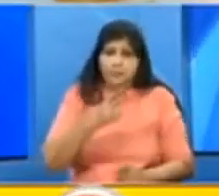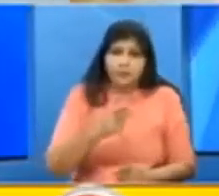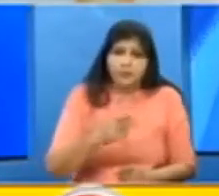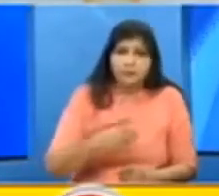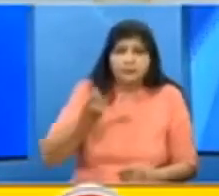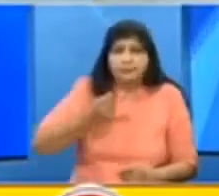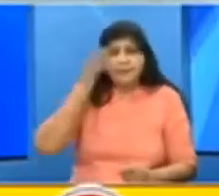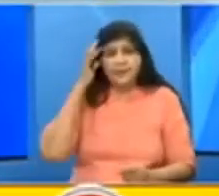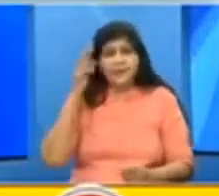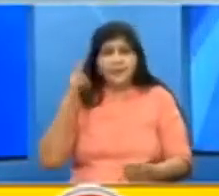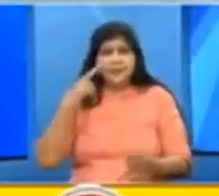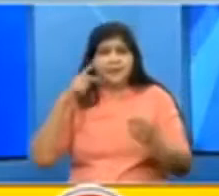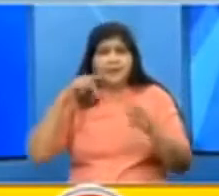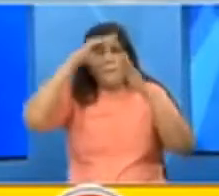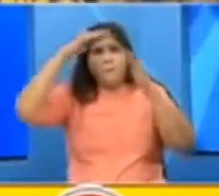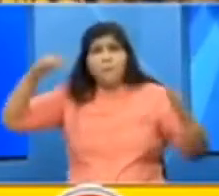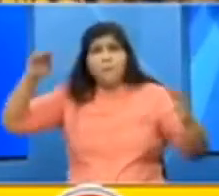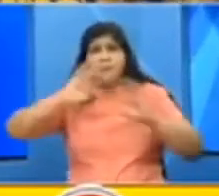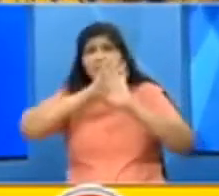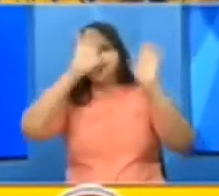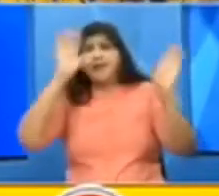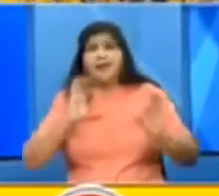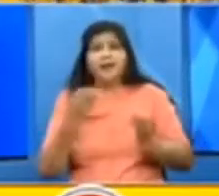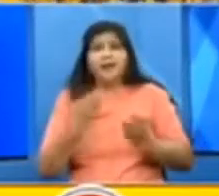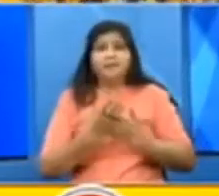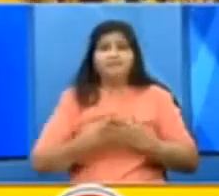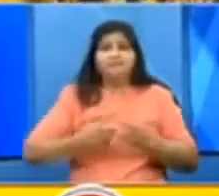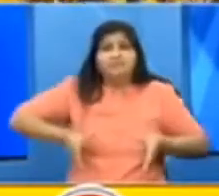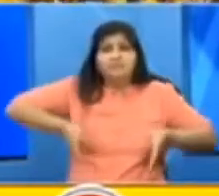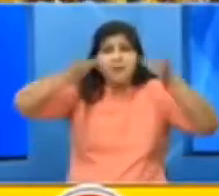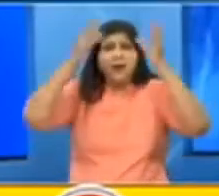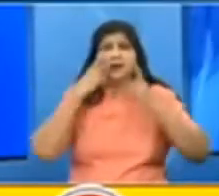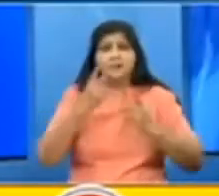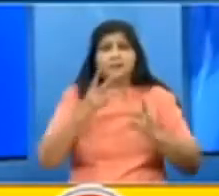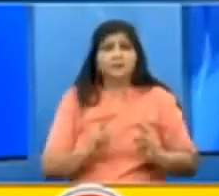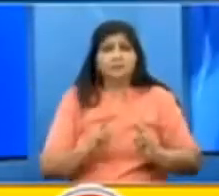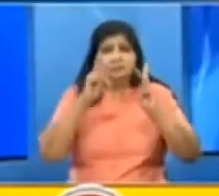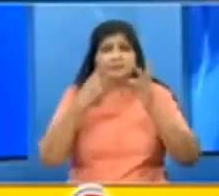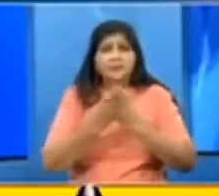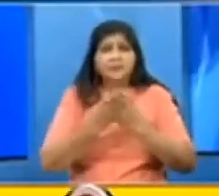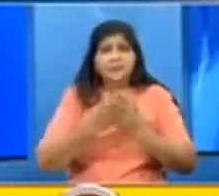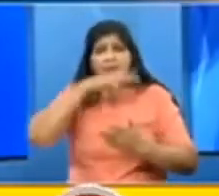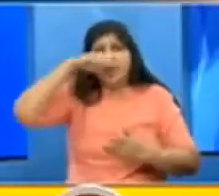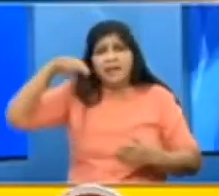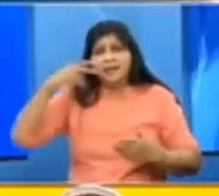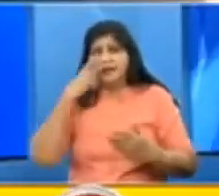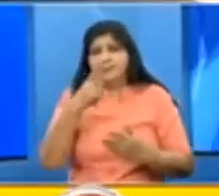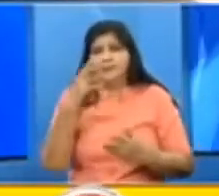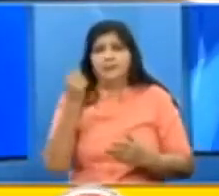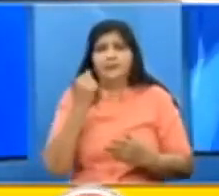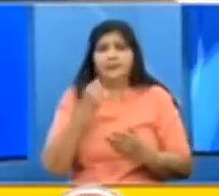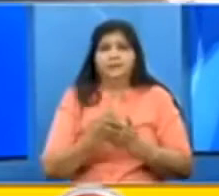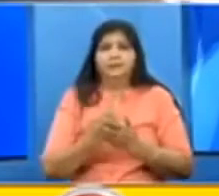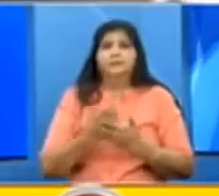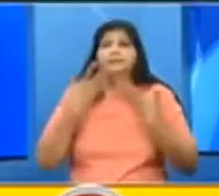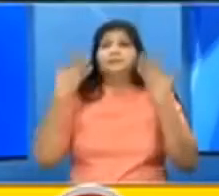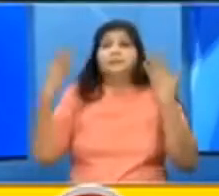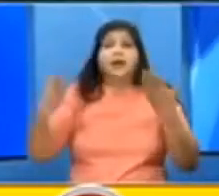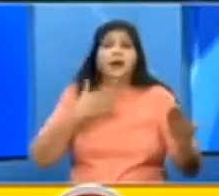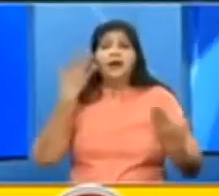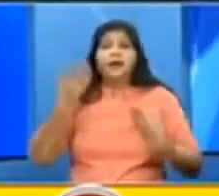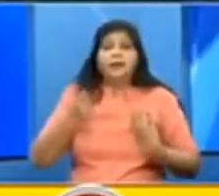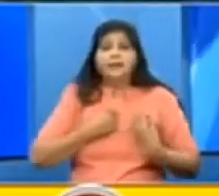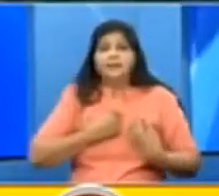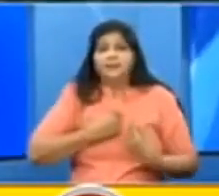खूबसूरत वादियां और ऊंचे ऊंचे पहाड़ों के दृश्य हमारे सामने आ जाते हैं। ताजी हवा के झोंके महसूस